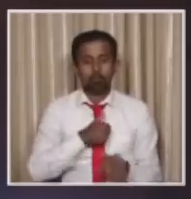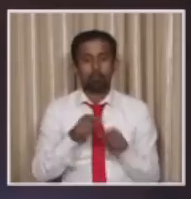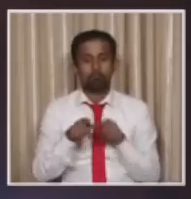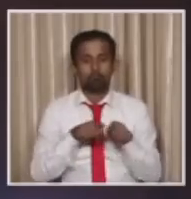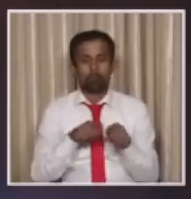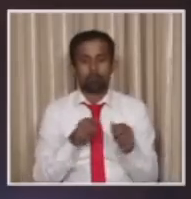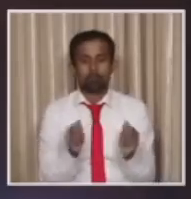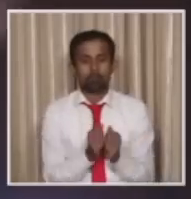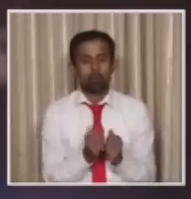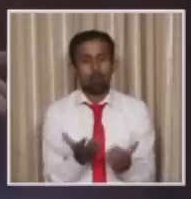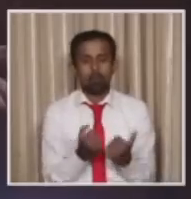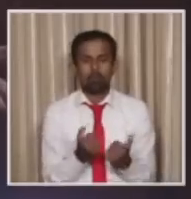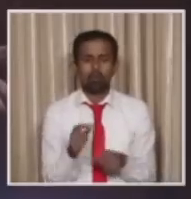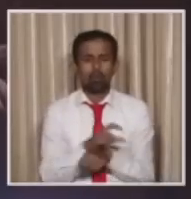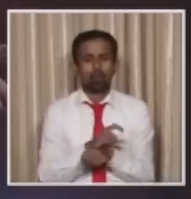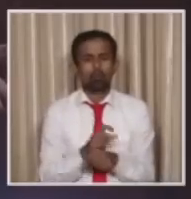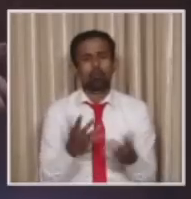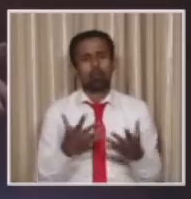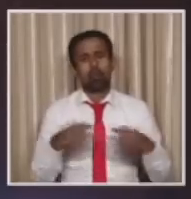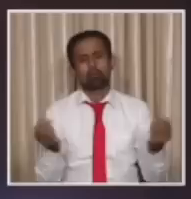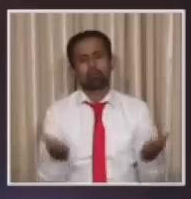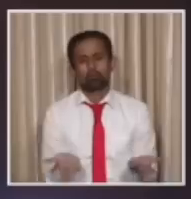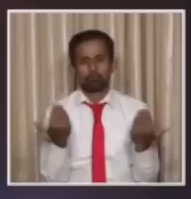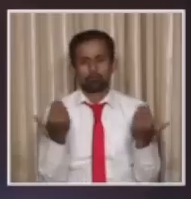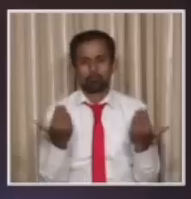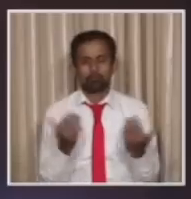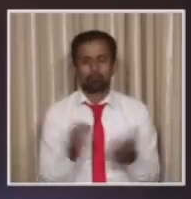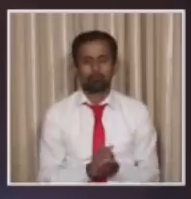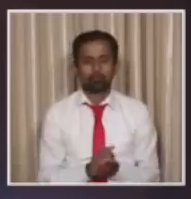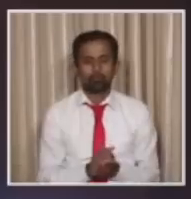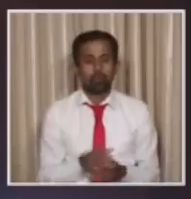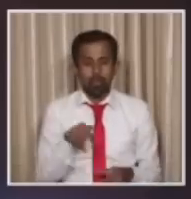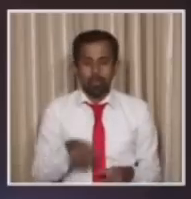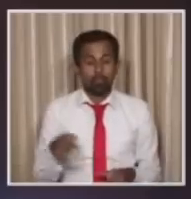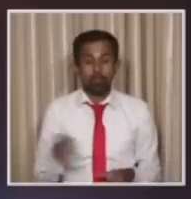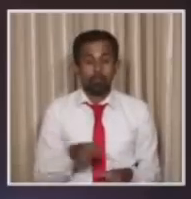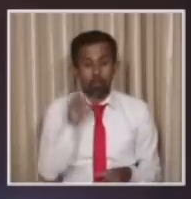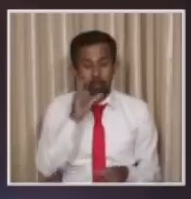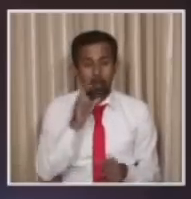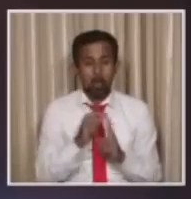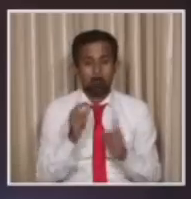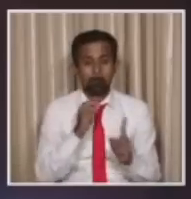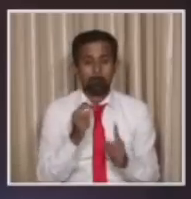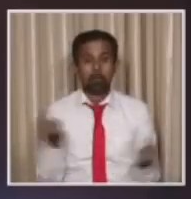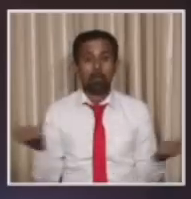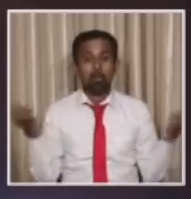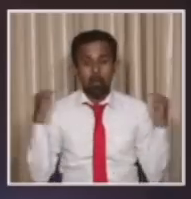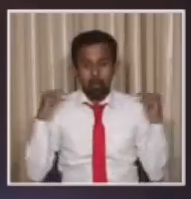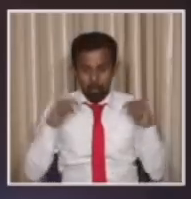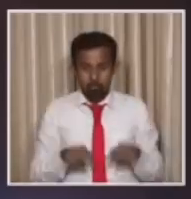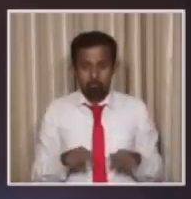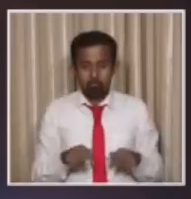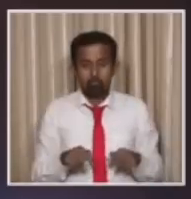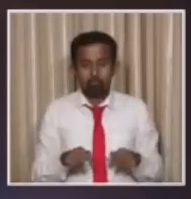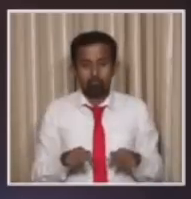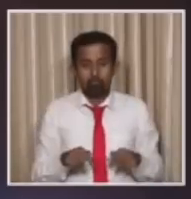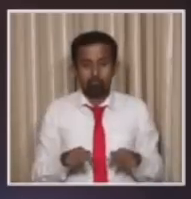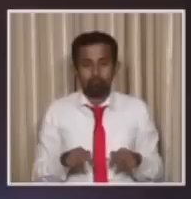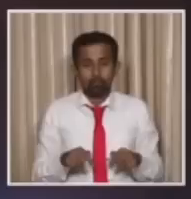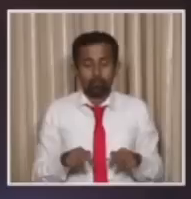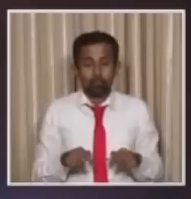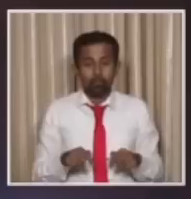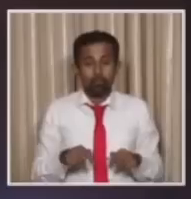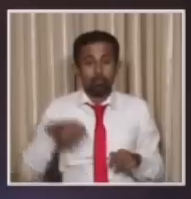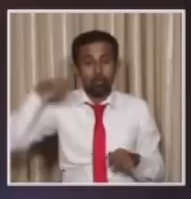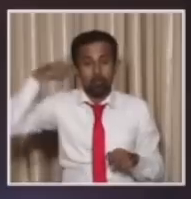වැඩ කරන්න ඕන නම් කොමිෂන් ටික අයින් කරලා දාන්න. ඒ මේ අද දවසේ බලන්න මේ පාර්ලිමේන්තුව රැස් කරලා මේ චේම්බර් එකේ